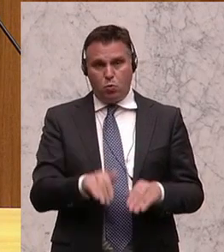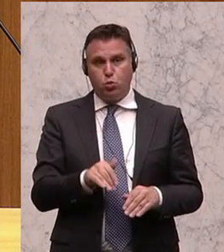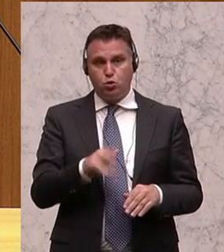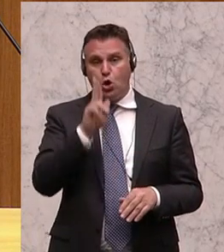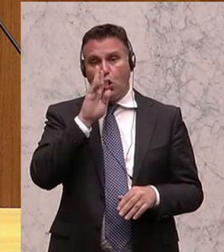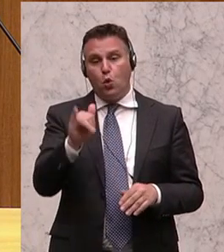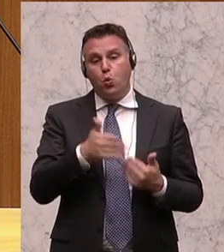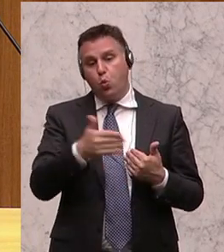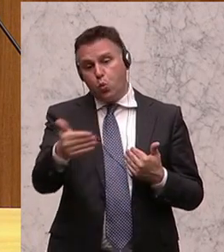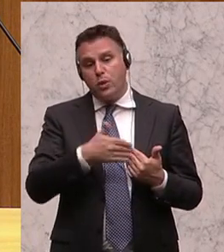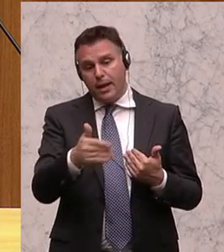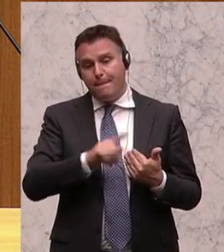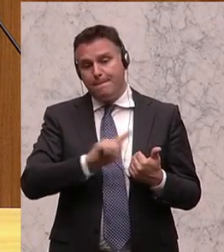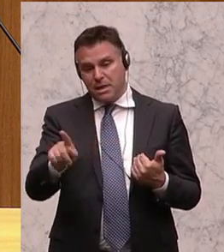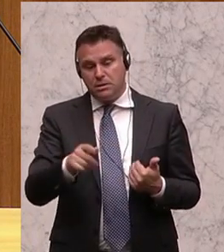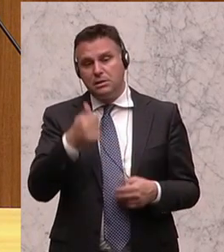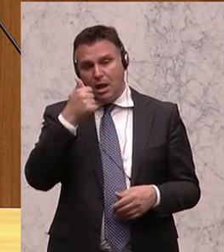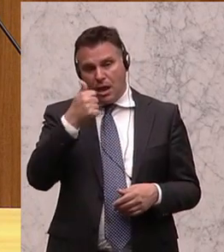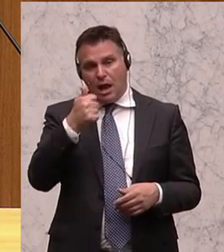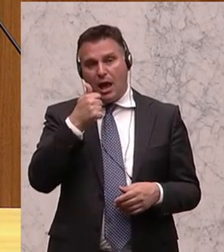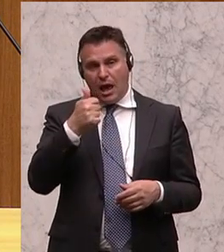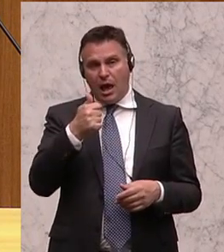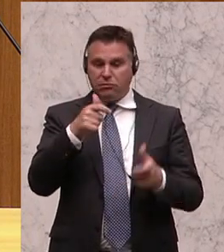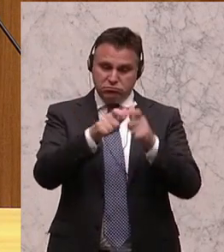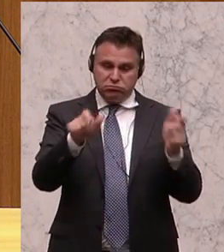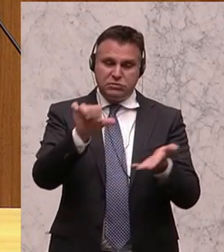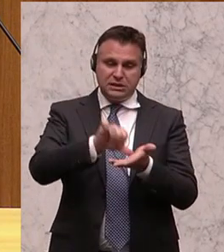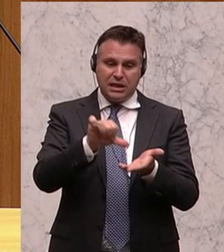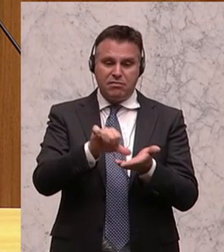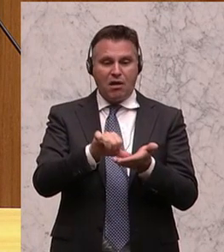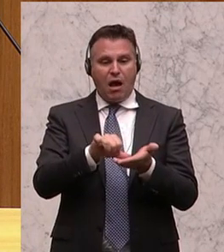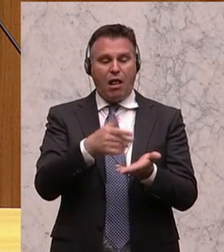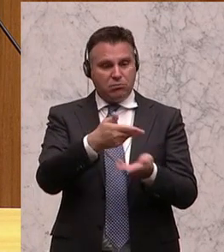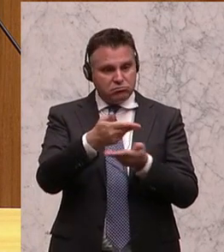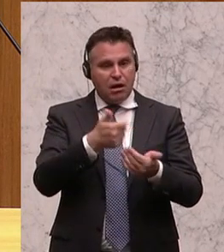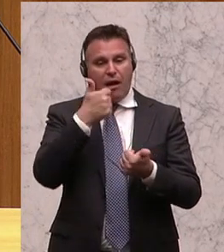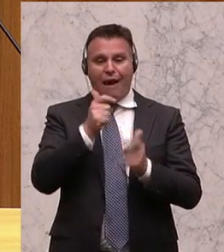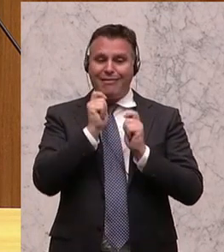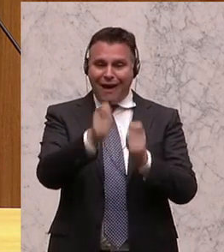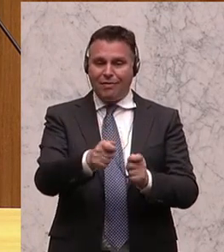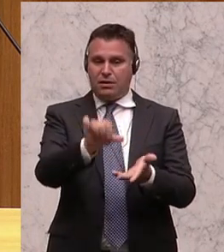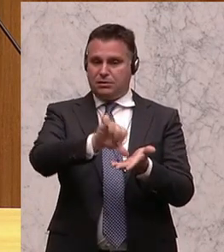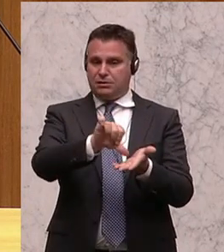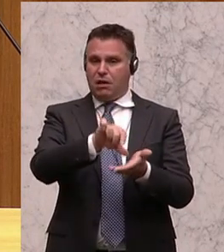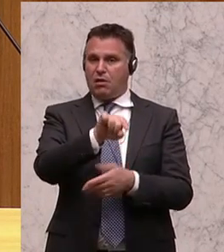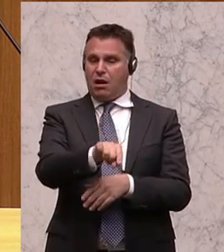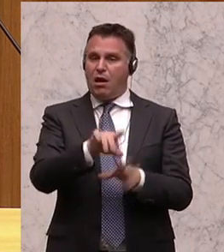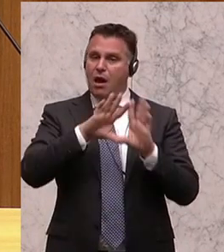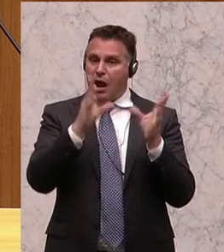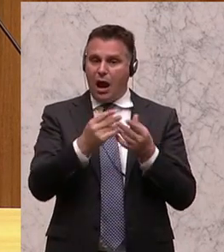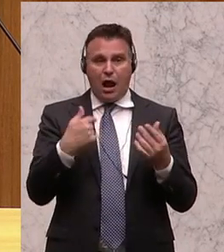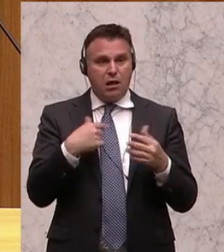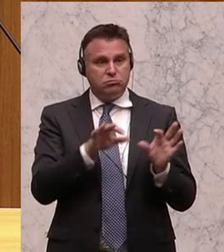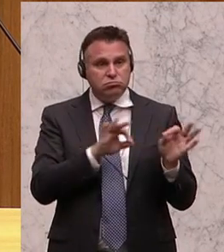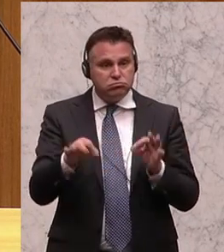im Juni zu schaffen, dass wir diesen One-Stop-Shop verwirklichen, dass an einer Stelle beantragt wird, dass wir alle guten Dinge, die wir ausgemacht